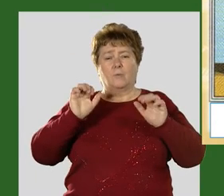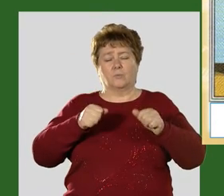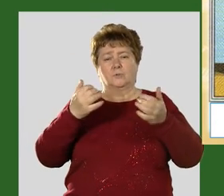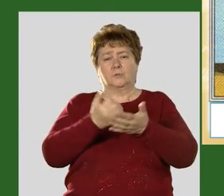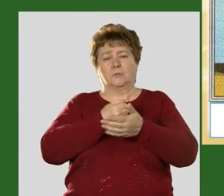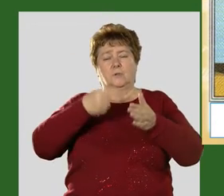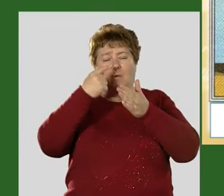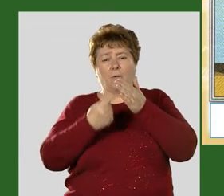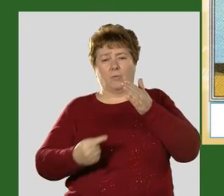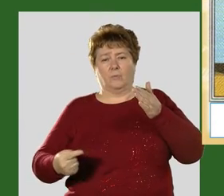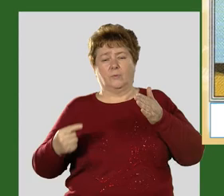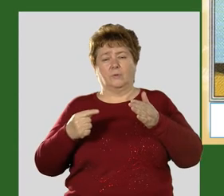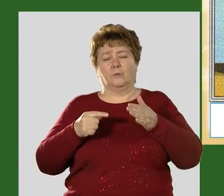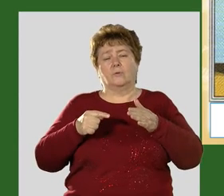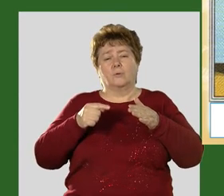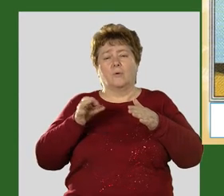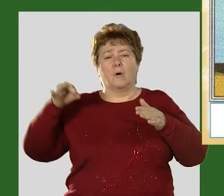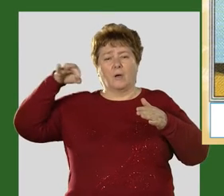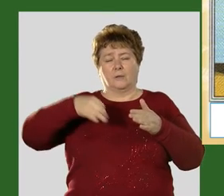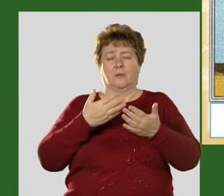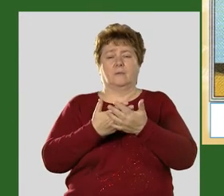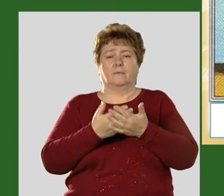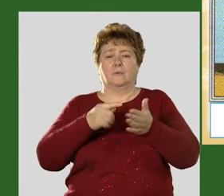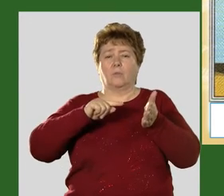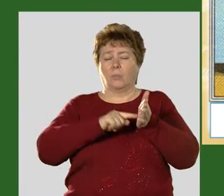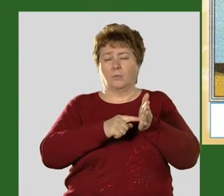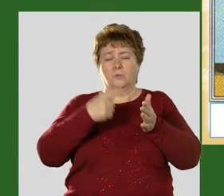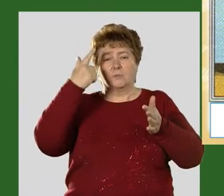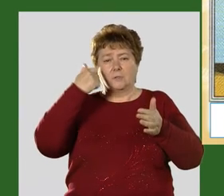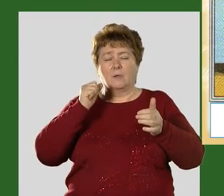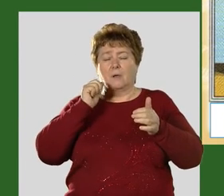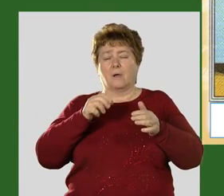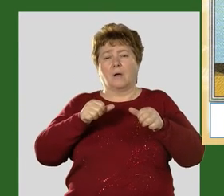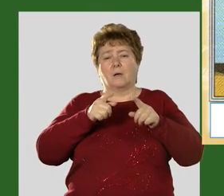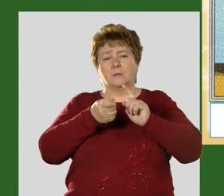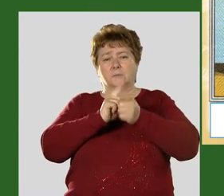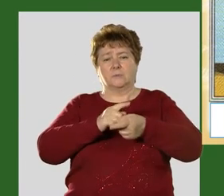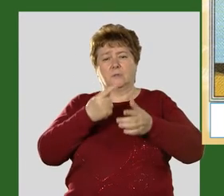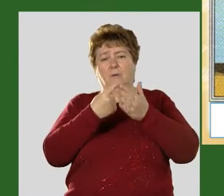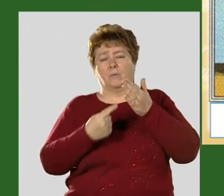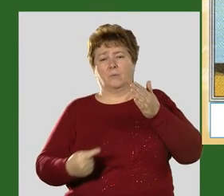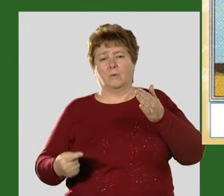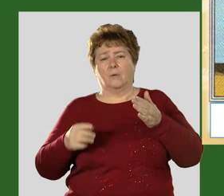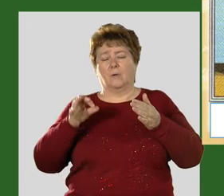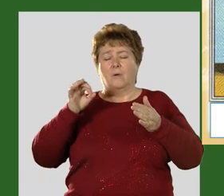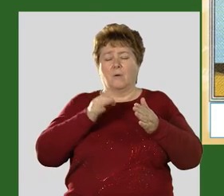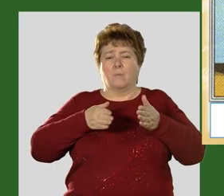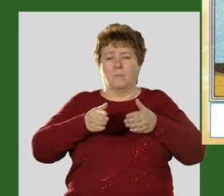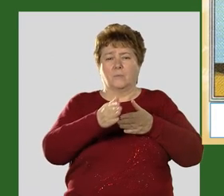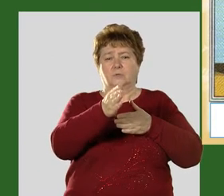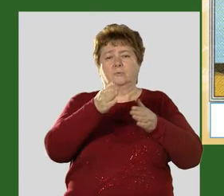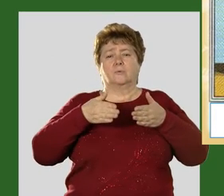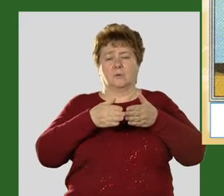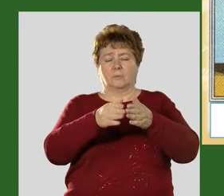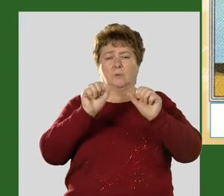определить глубину океана в данной точке. Зная, как изменяются глубины по маршруту